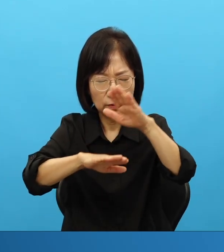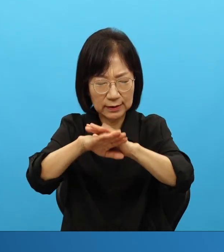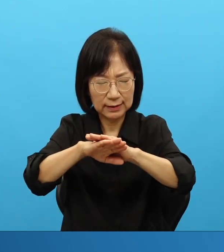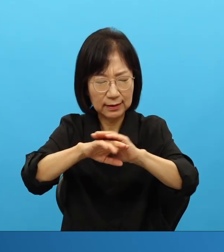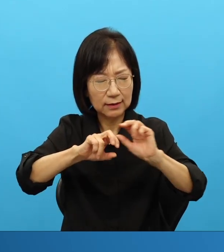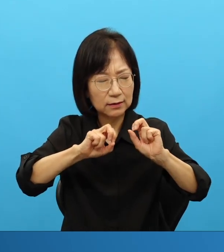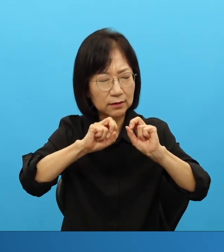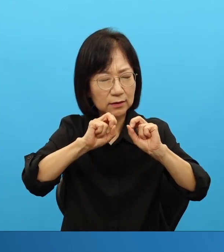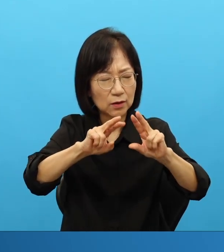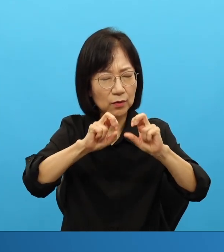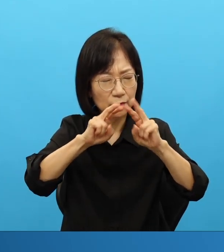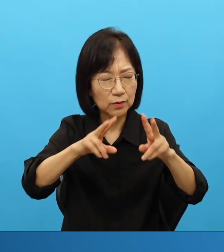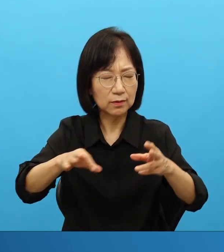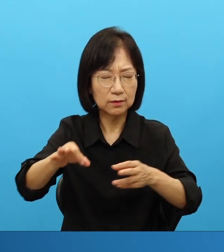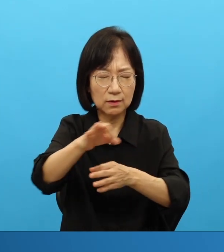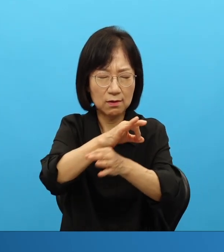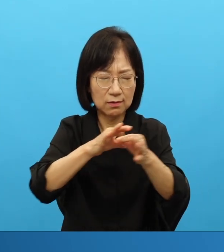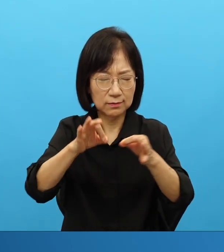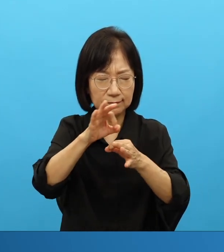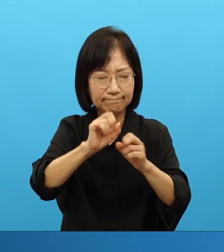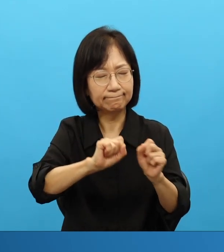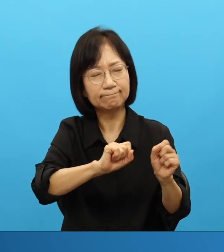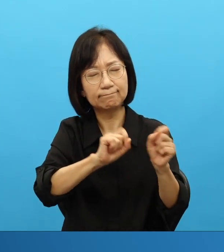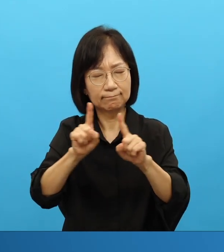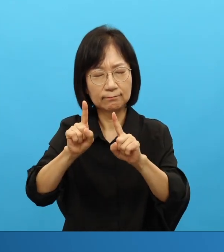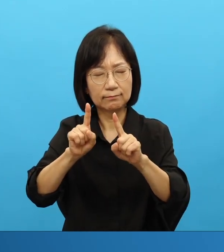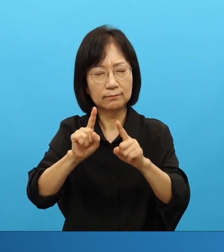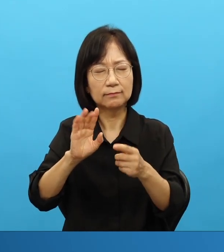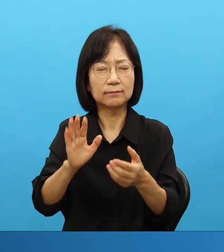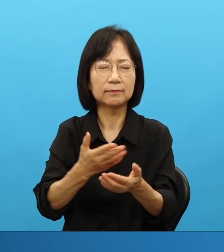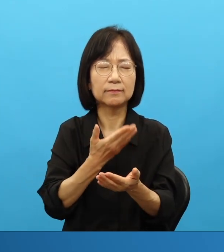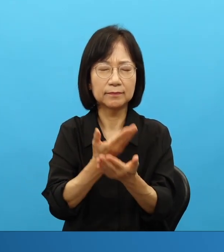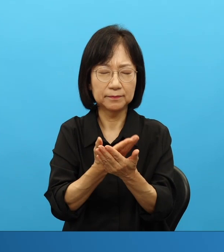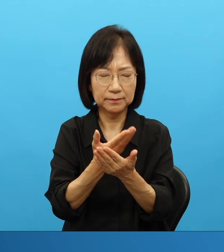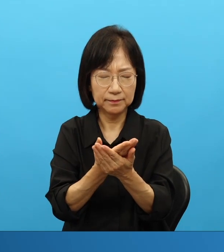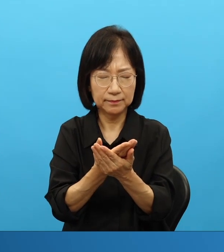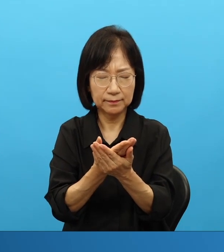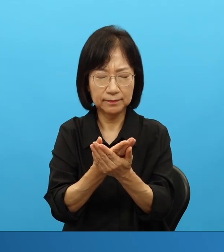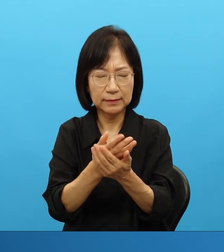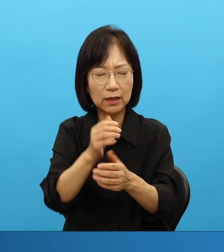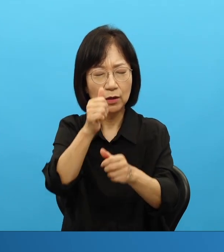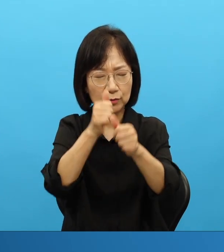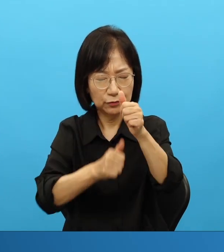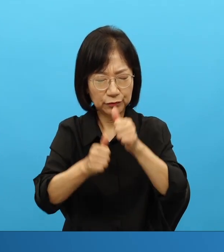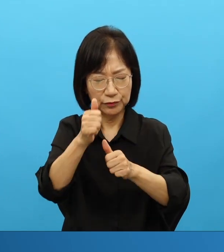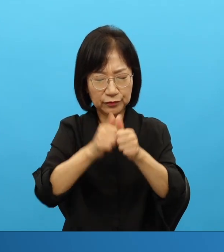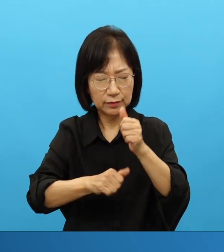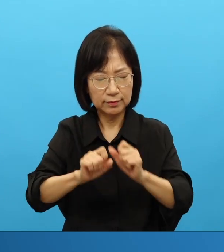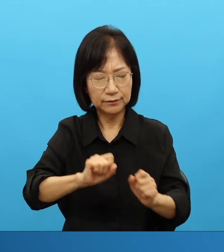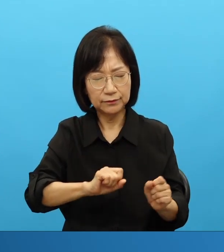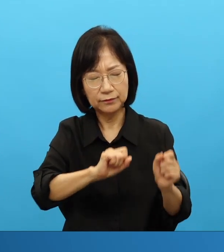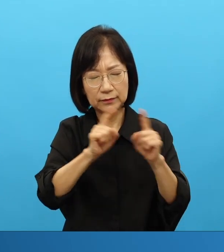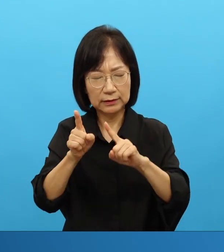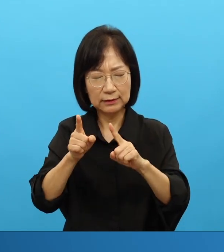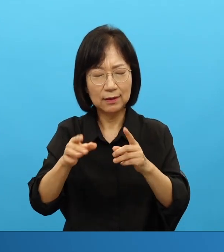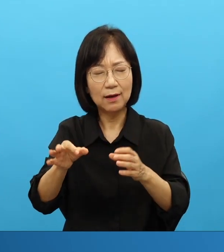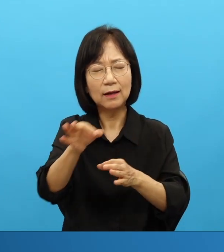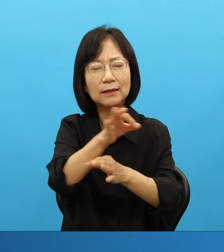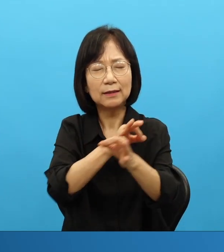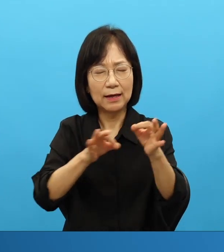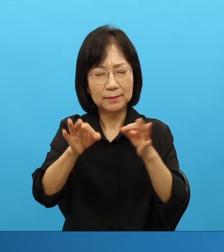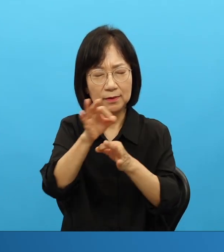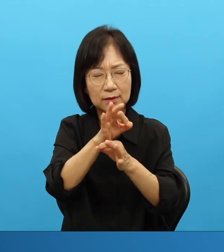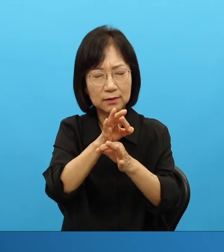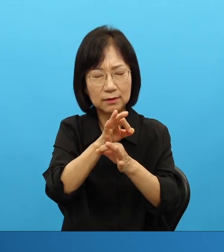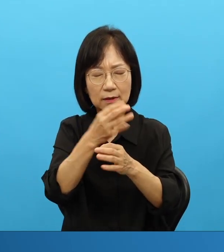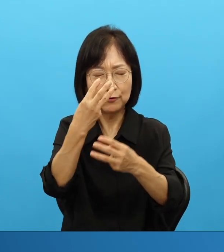경제를 회복하게 May 하옵소서. the hands that have given their offering today restore the missions offering. 후대 살리는 렘넌트 경제